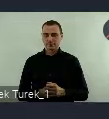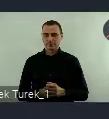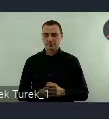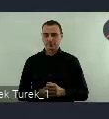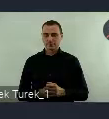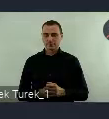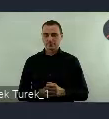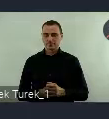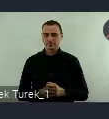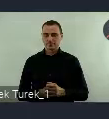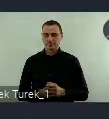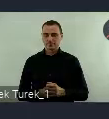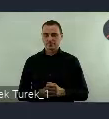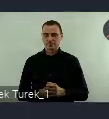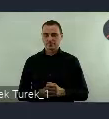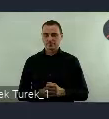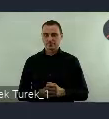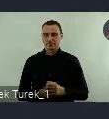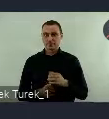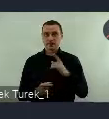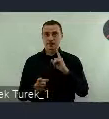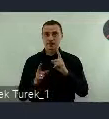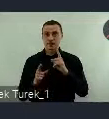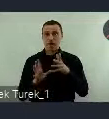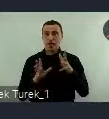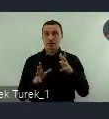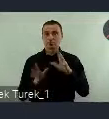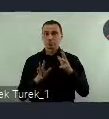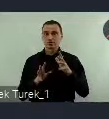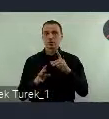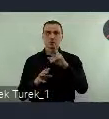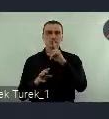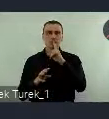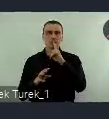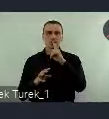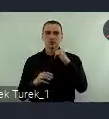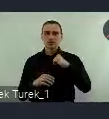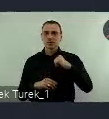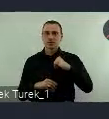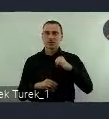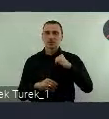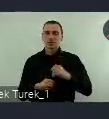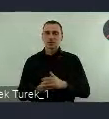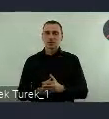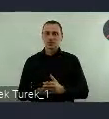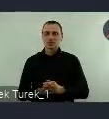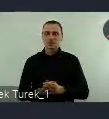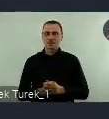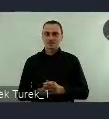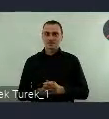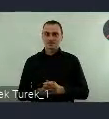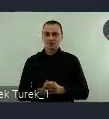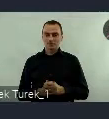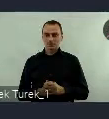cisza ktoś tak długo gada jak w radiu Nagle nastaje cisza to cisza jest taka strasznie głośna dobrze Poczekamy bo kto śpiewa